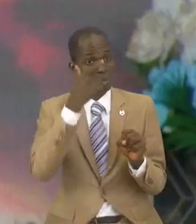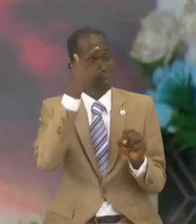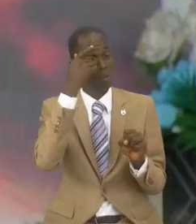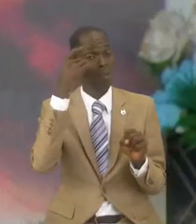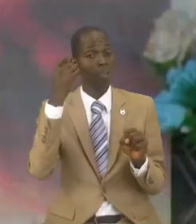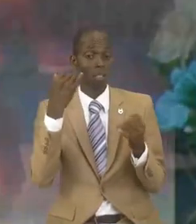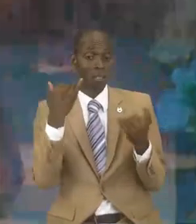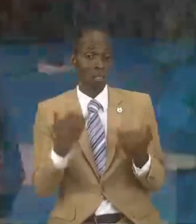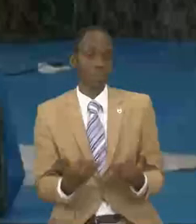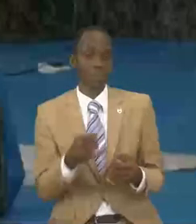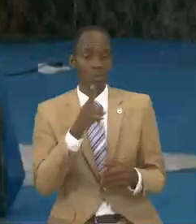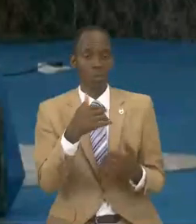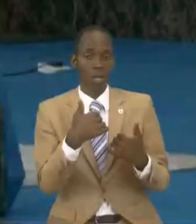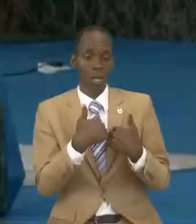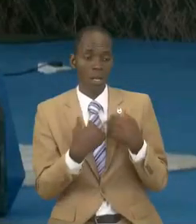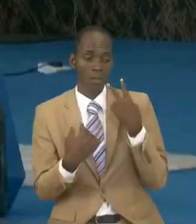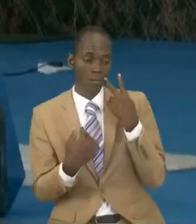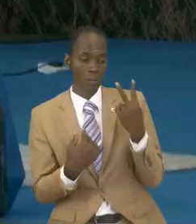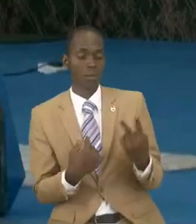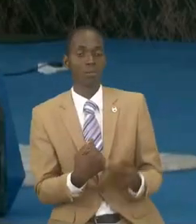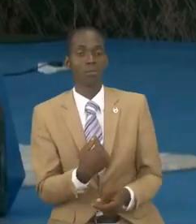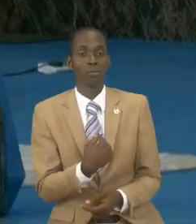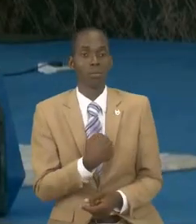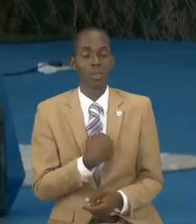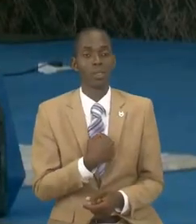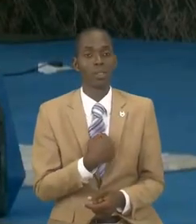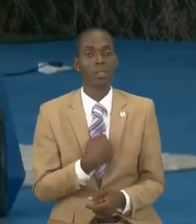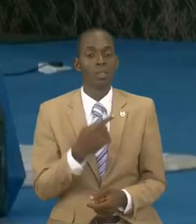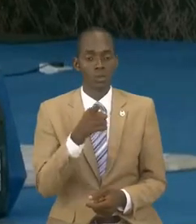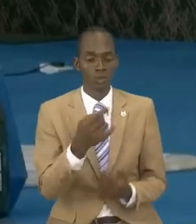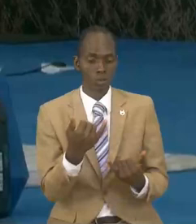29. Parce que tu m'as vu, tu as cru.